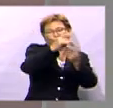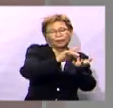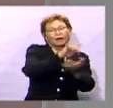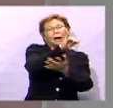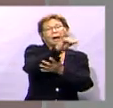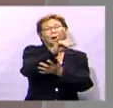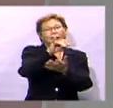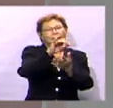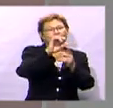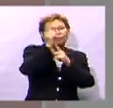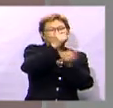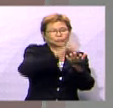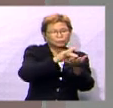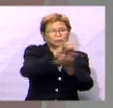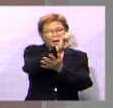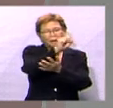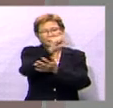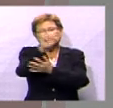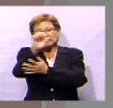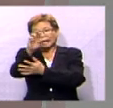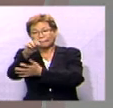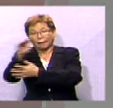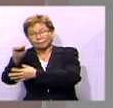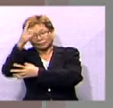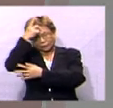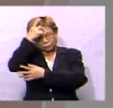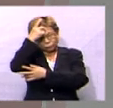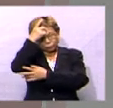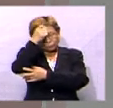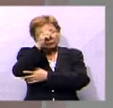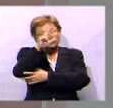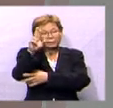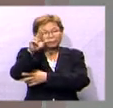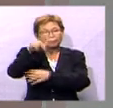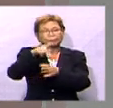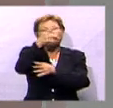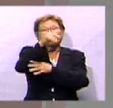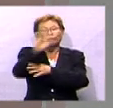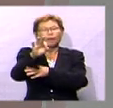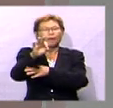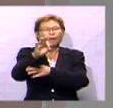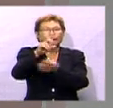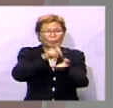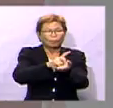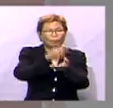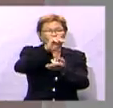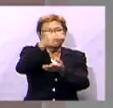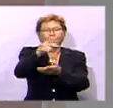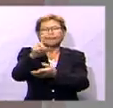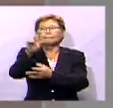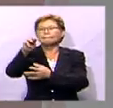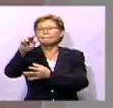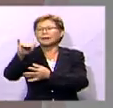sukan dan latihan Malaysia SSM Datuk Seri profesor Dr Mohamad myidin Mohamad Musa kepada